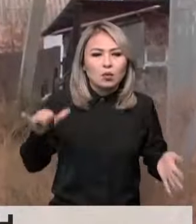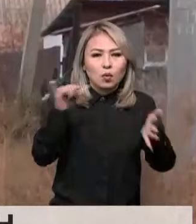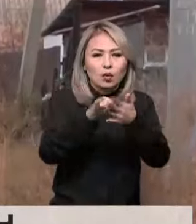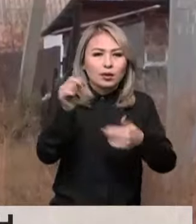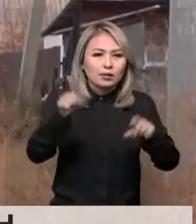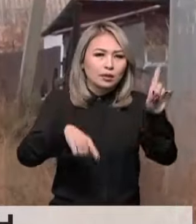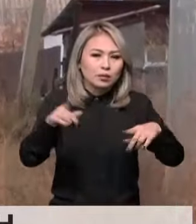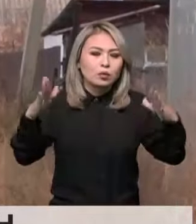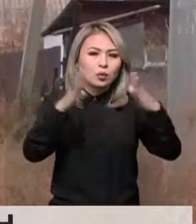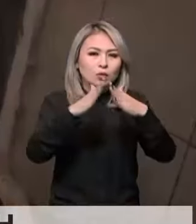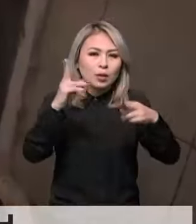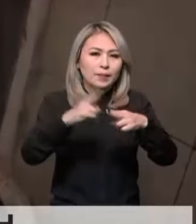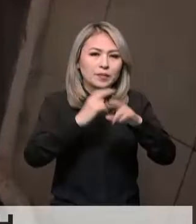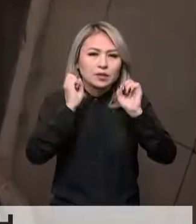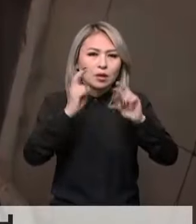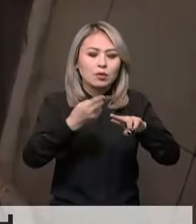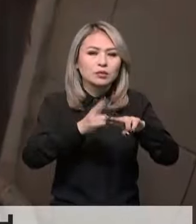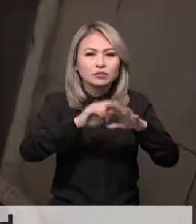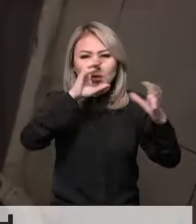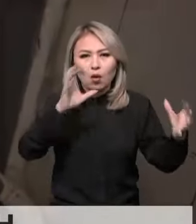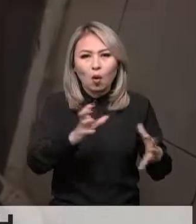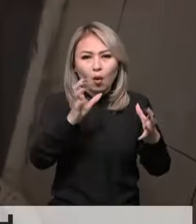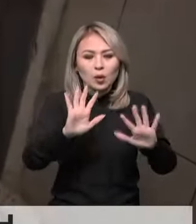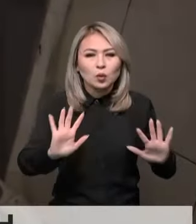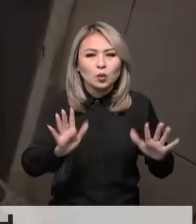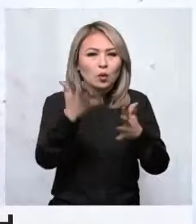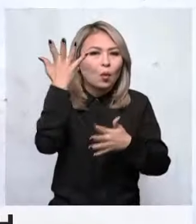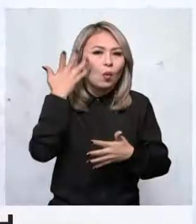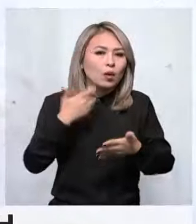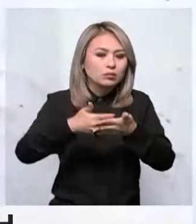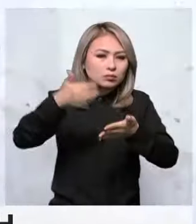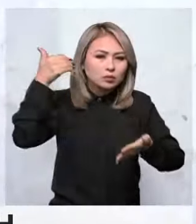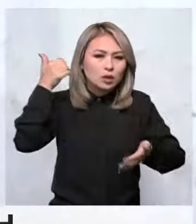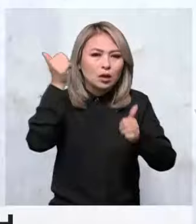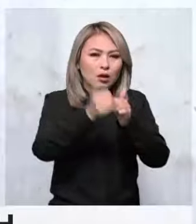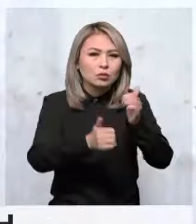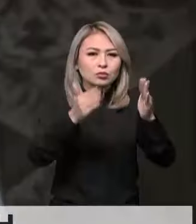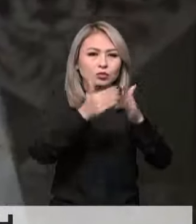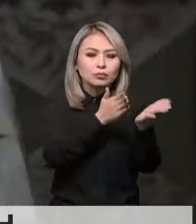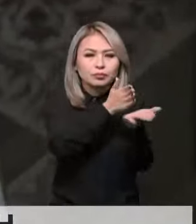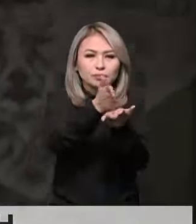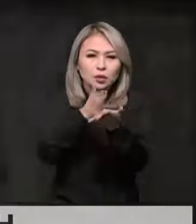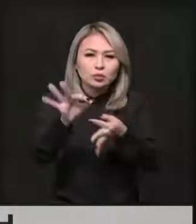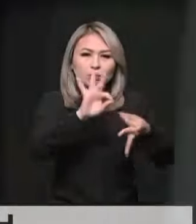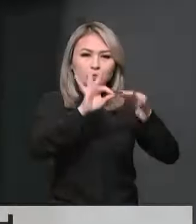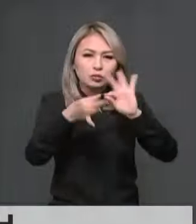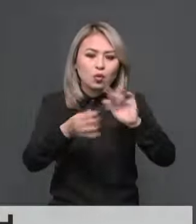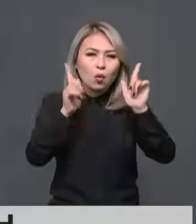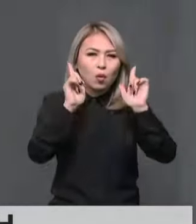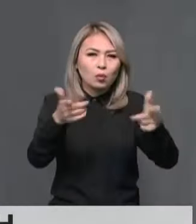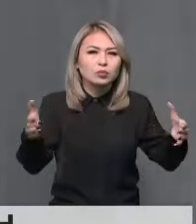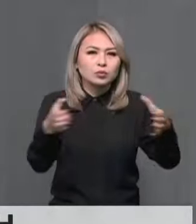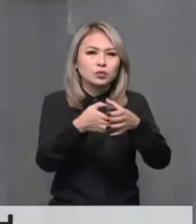үйлерде қауіпсіздік талаптары мүлдем сақталмаған. Қайғылы жағдайдың алдын алу үшін құтқарушылар әр үйге кіріп түсіндірме жүргізуде. Мобильді топ